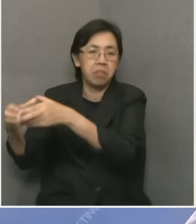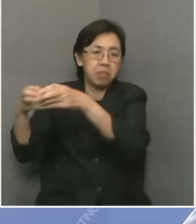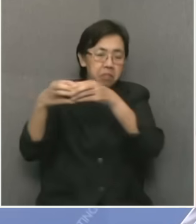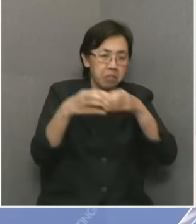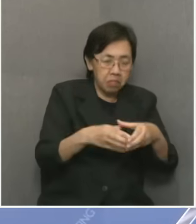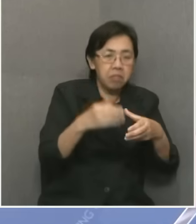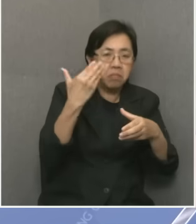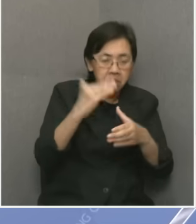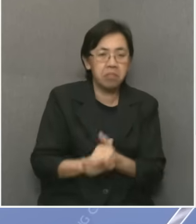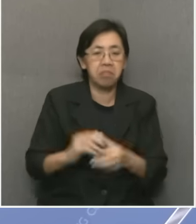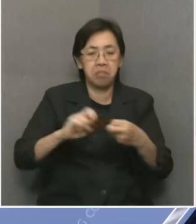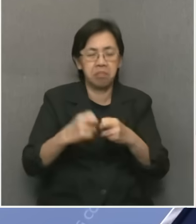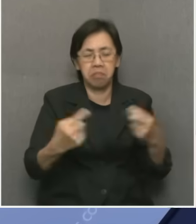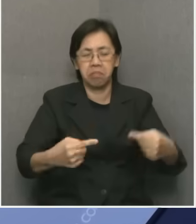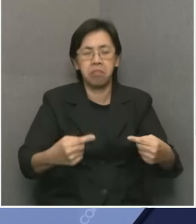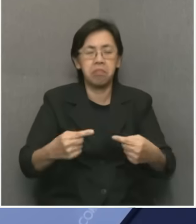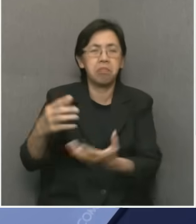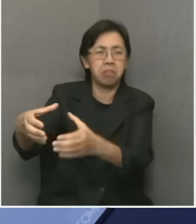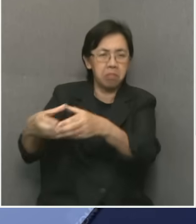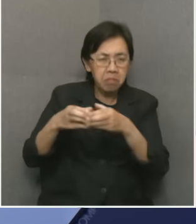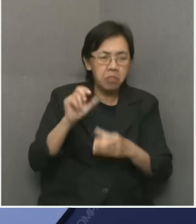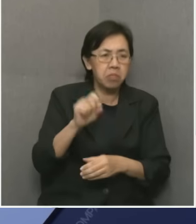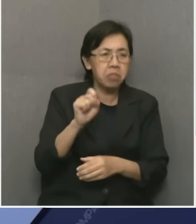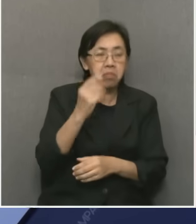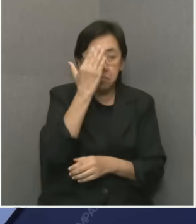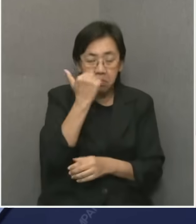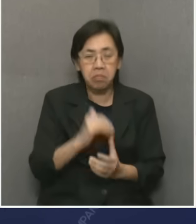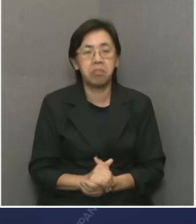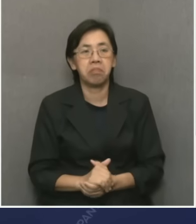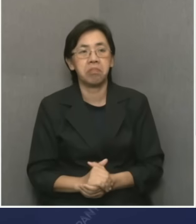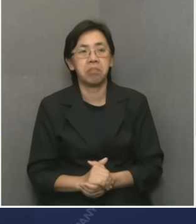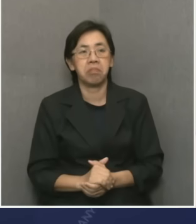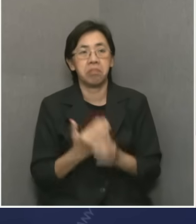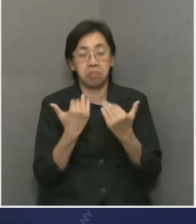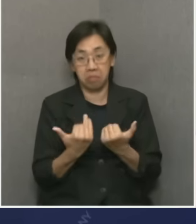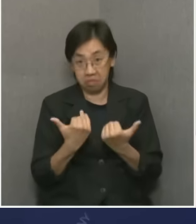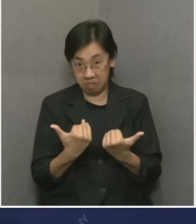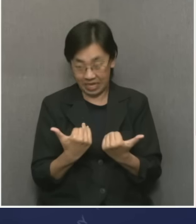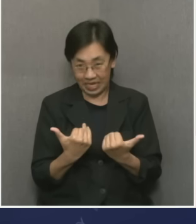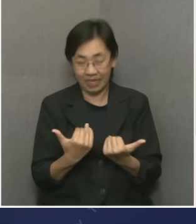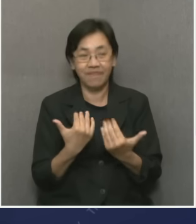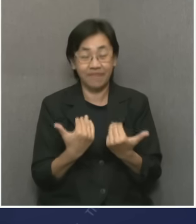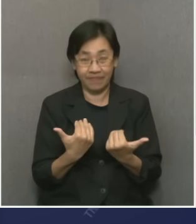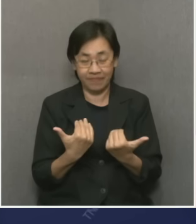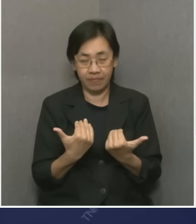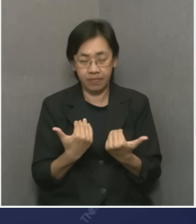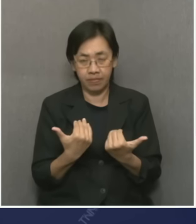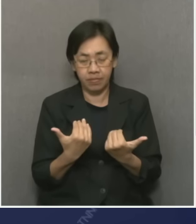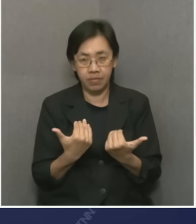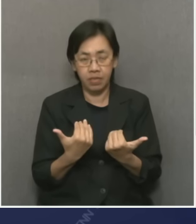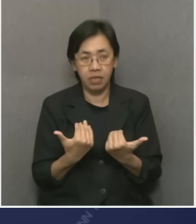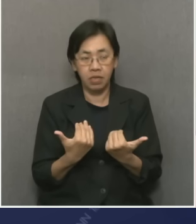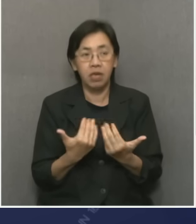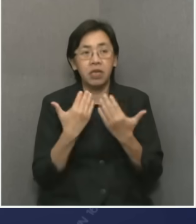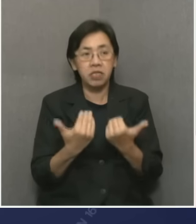ที่ขัดแย้งตรงนั้นได้เนี่ยต้องเร่งด่วนเลยนะฮะเนื่องจากว่าตอนนี้เนี่ยนะครับมันมีการส่งสัญญ